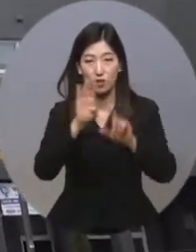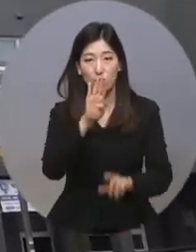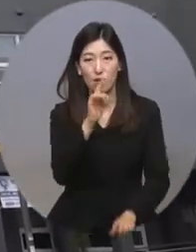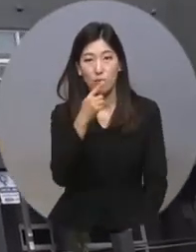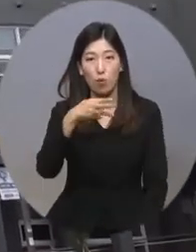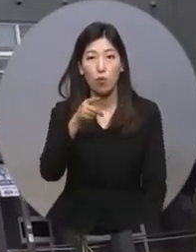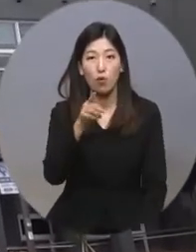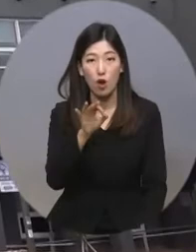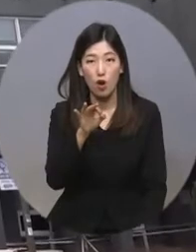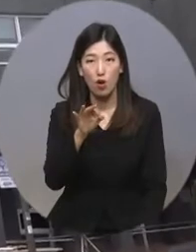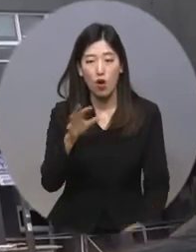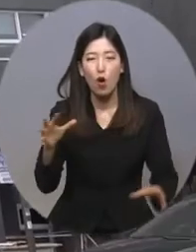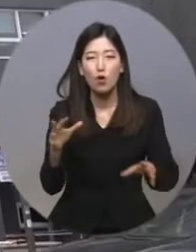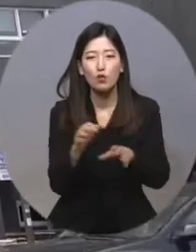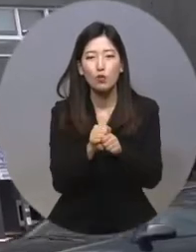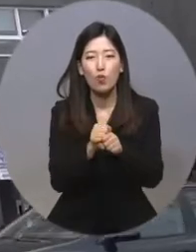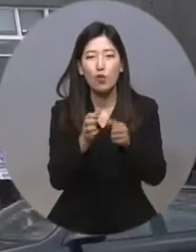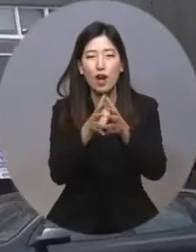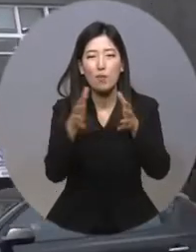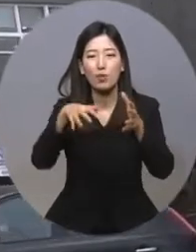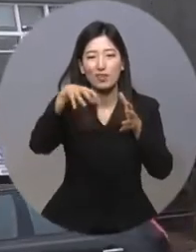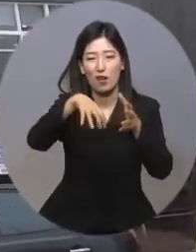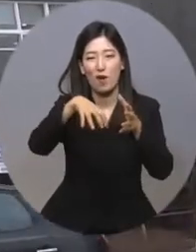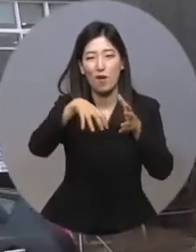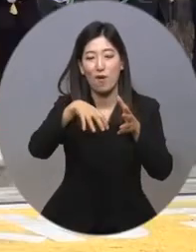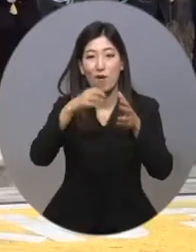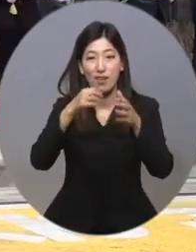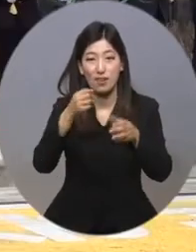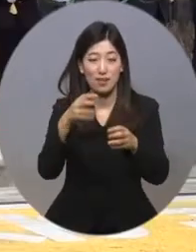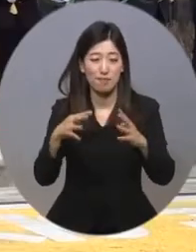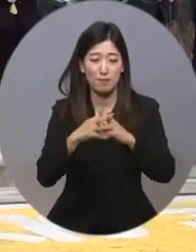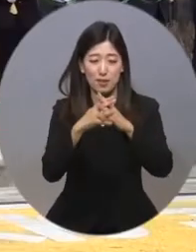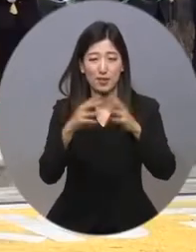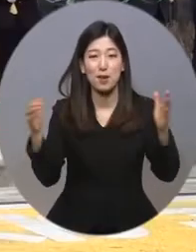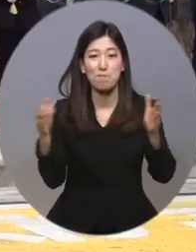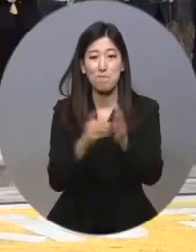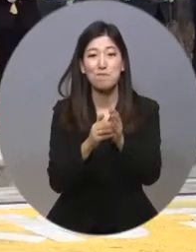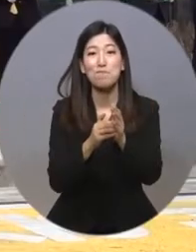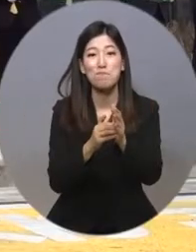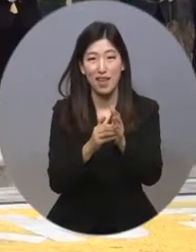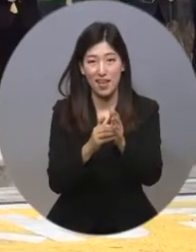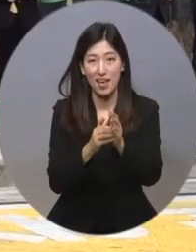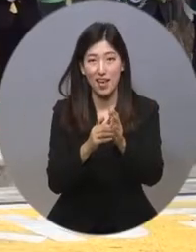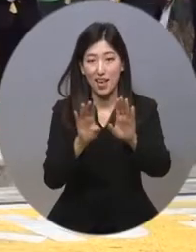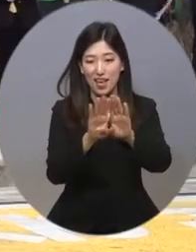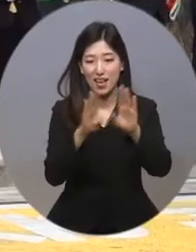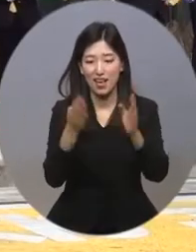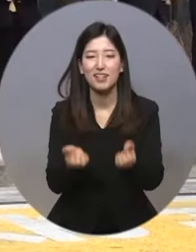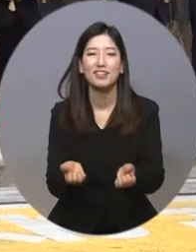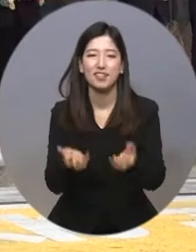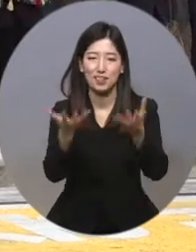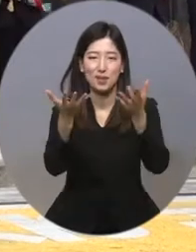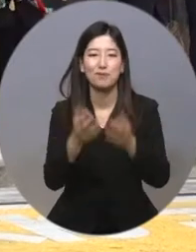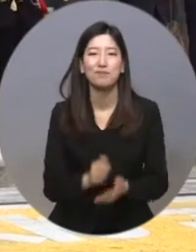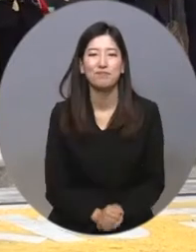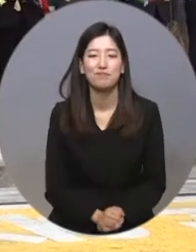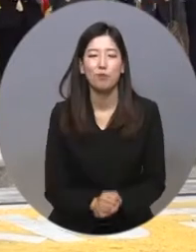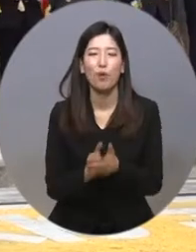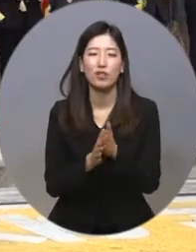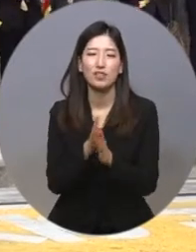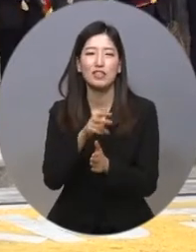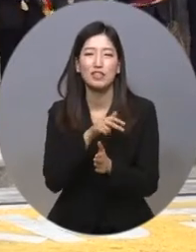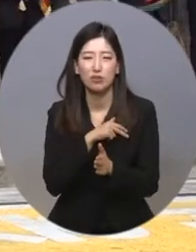보령종합복지타운에서 명천실보복지관 개관식을 진행하였습니다. 이날 김동일 보령시장 및 시의장과